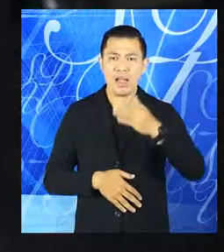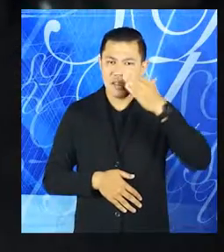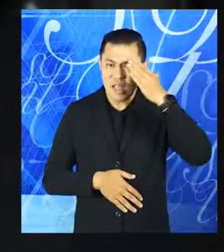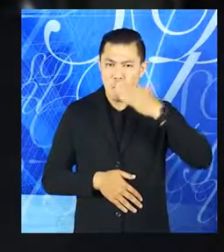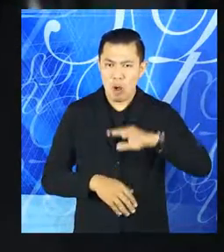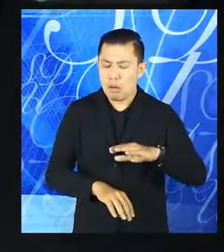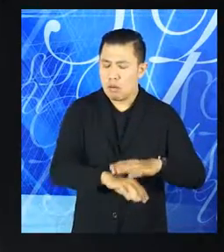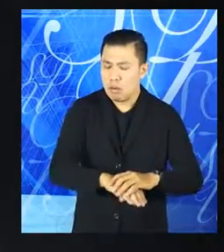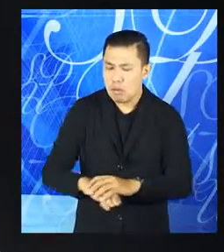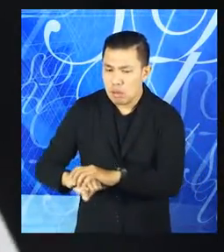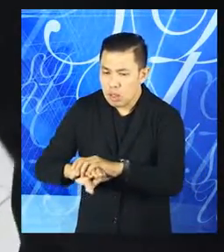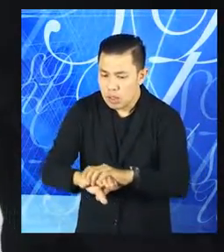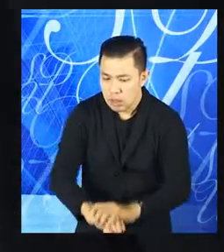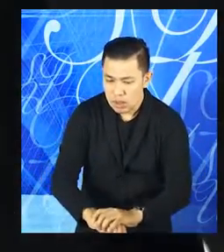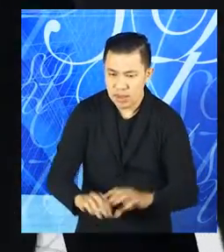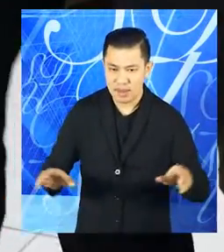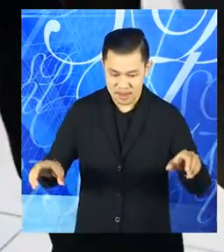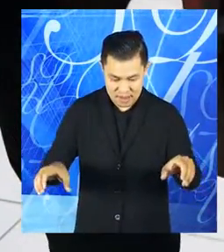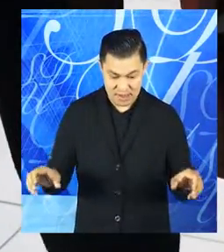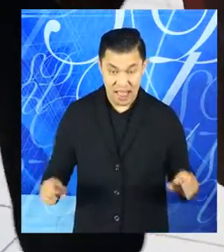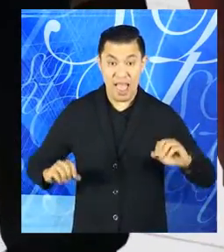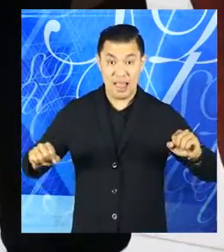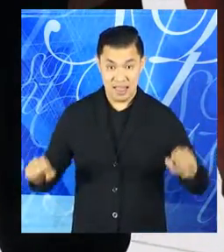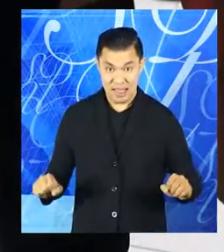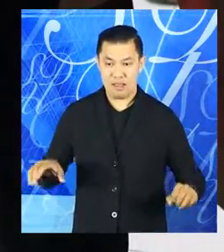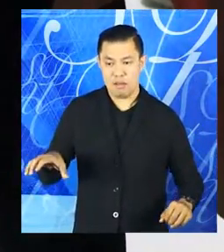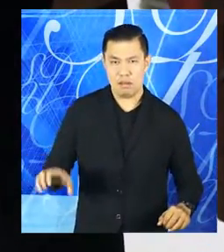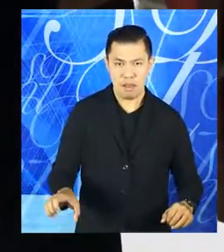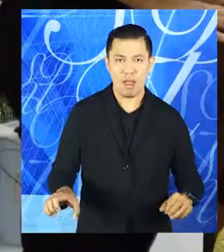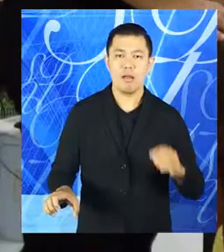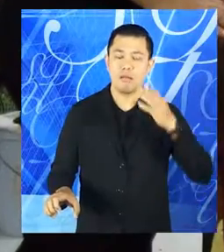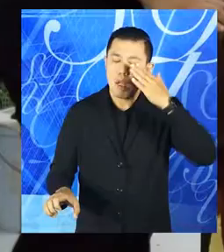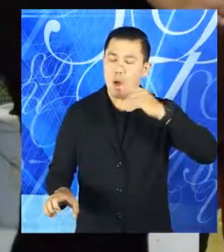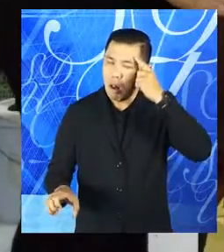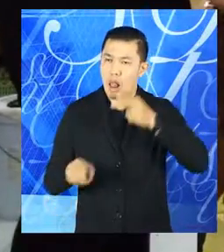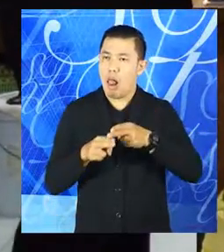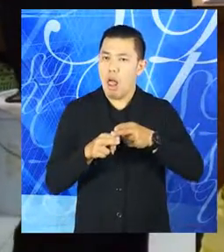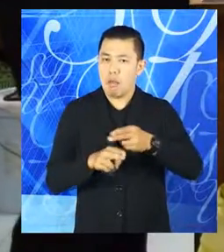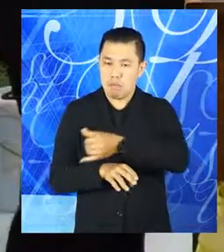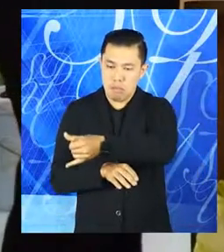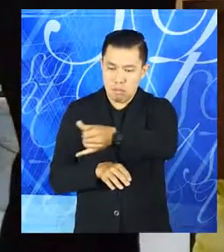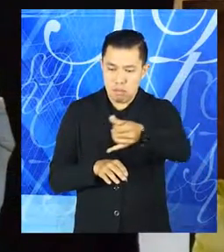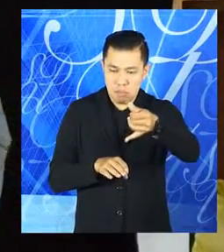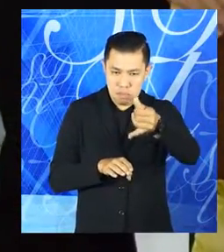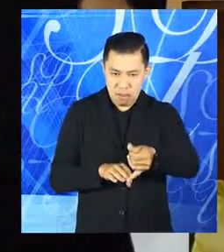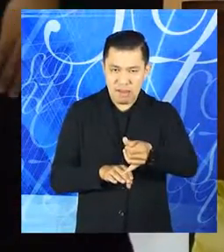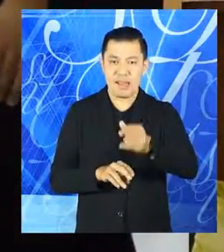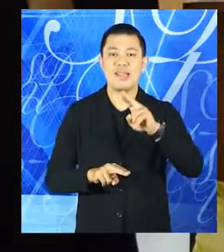ไปสัมผัสที่เท้าแขนแล้วให้คนตาบอดเลื่อนตัวไป